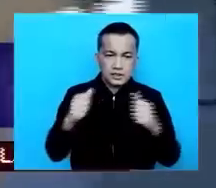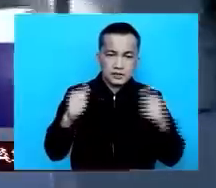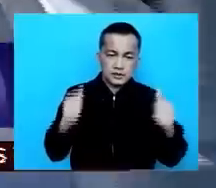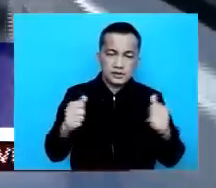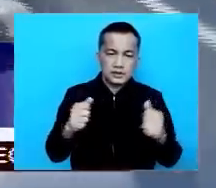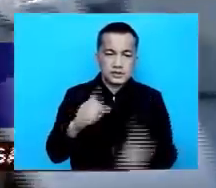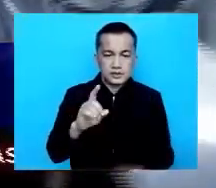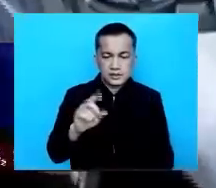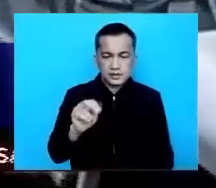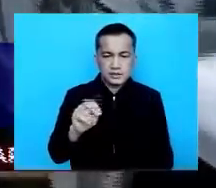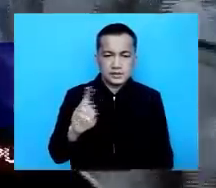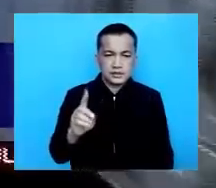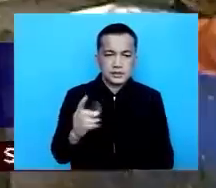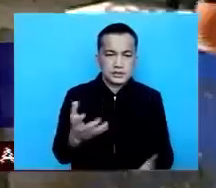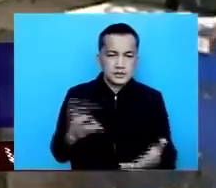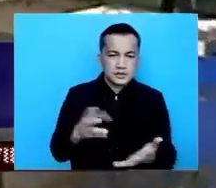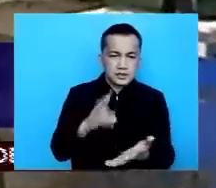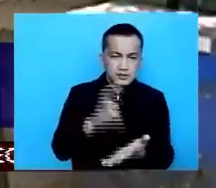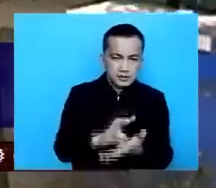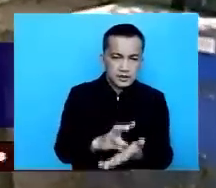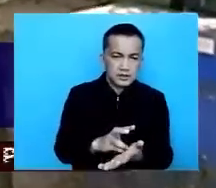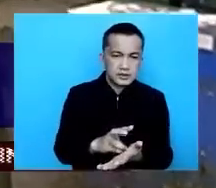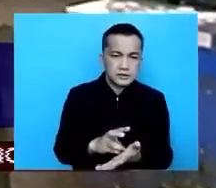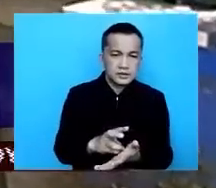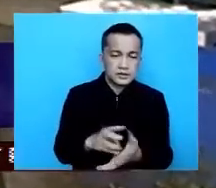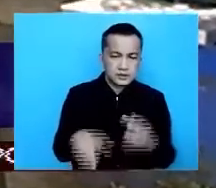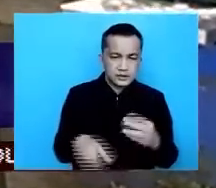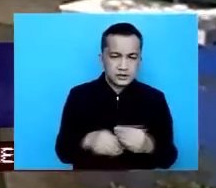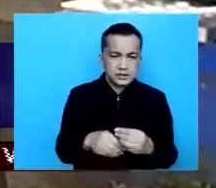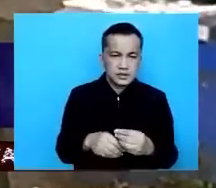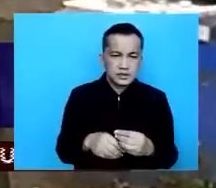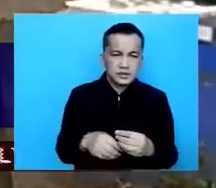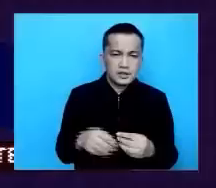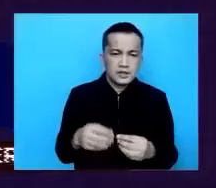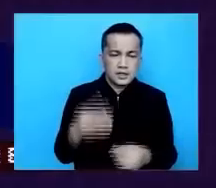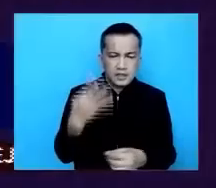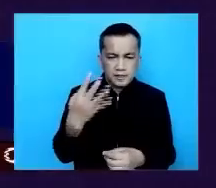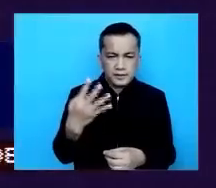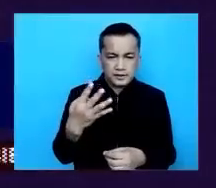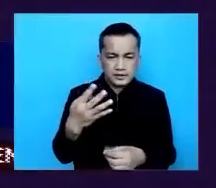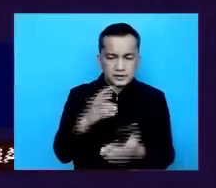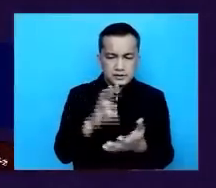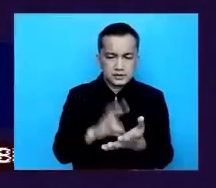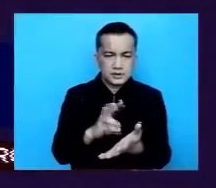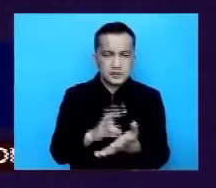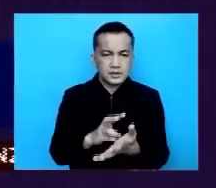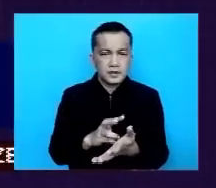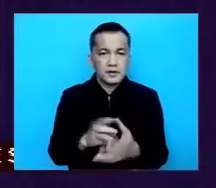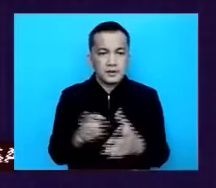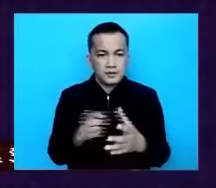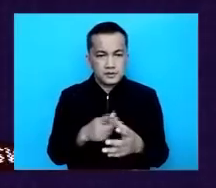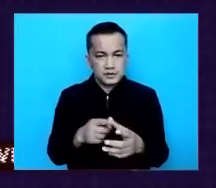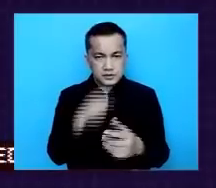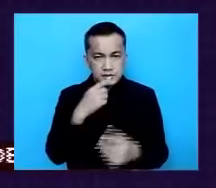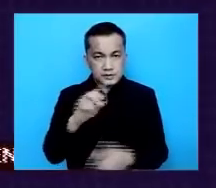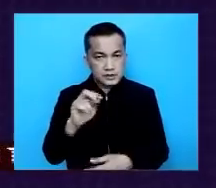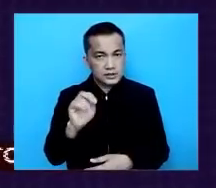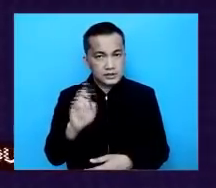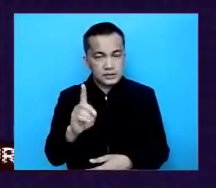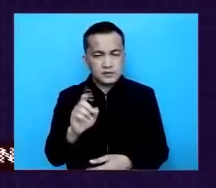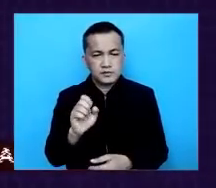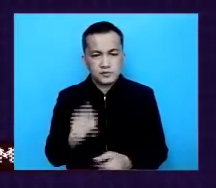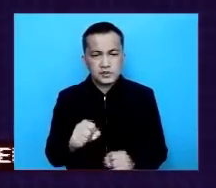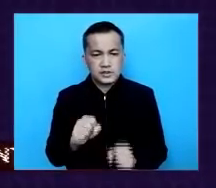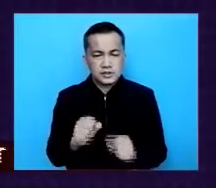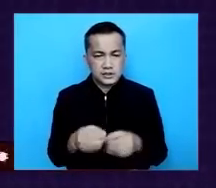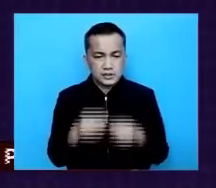Defense kung saang mga lugar sa bansa ang dagdag na apat na EDCA sites. Pero nauna nang sinabi ng DND na posibleng ilagay